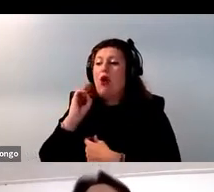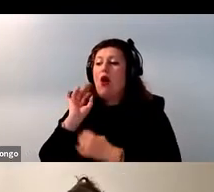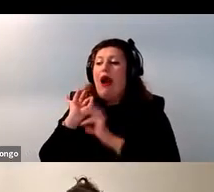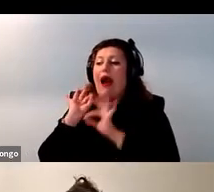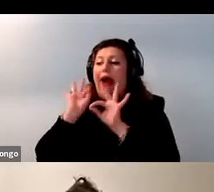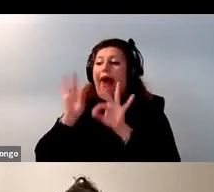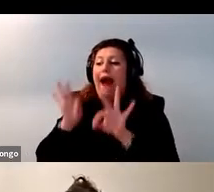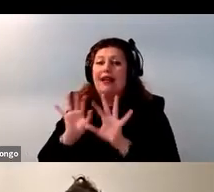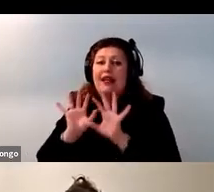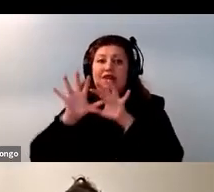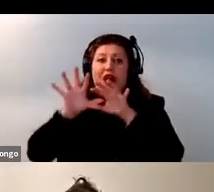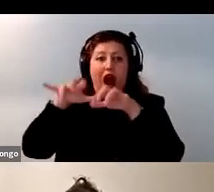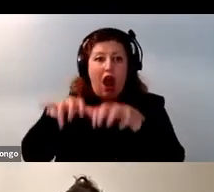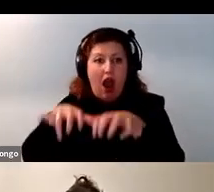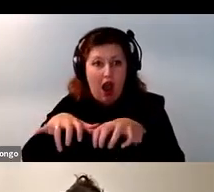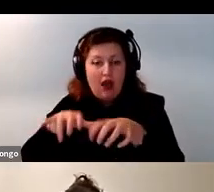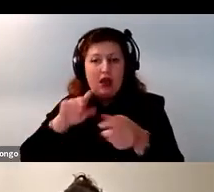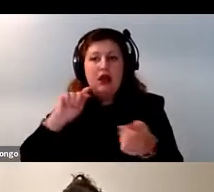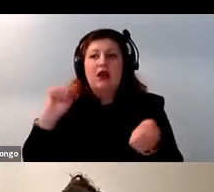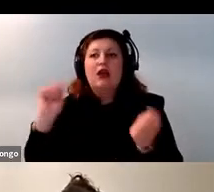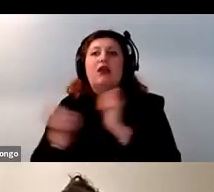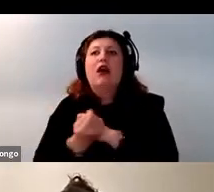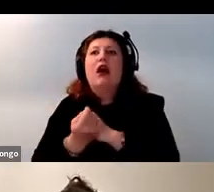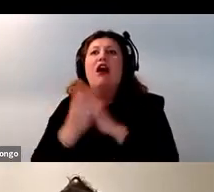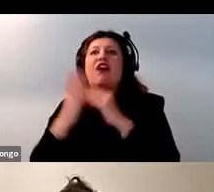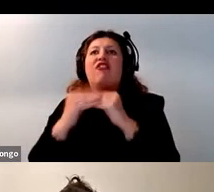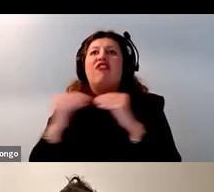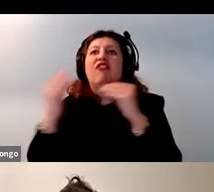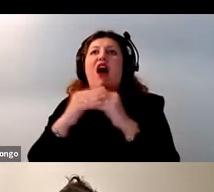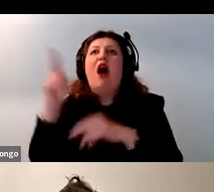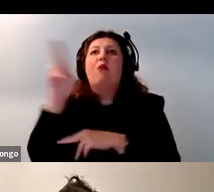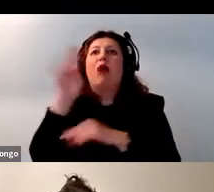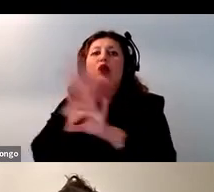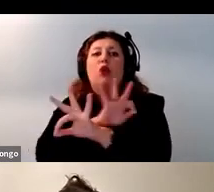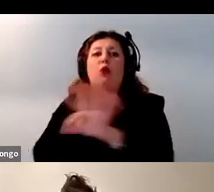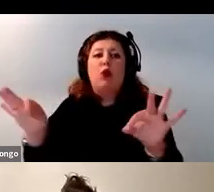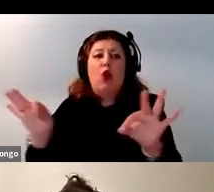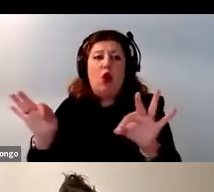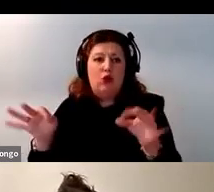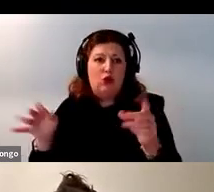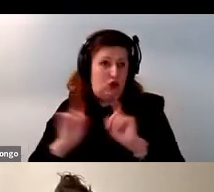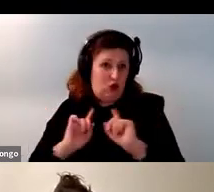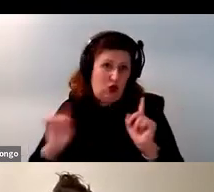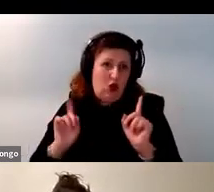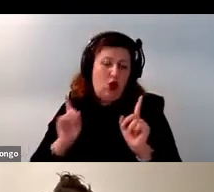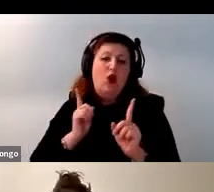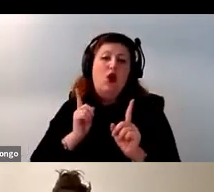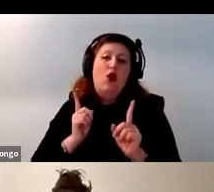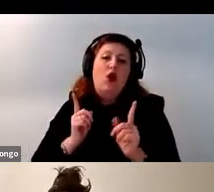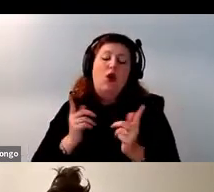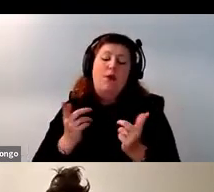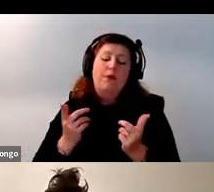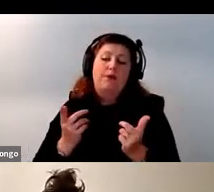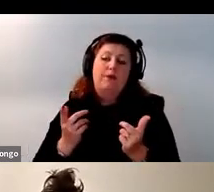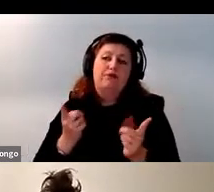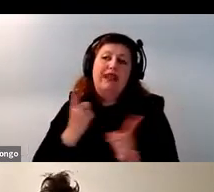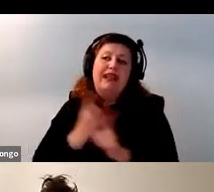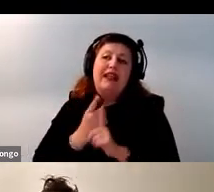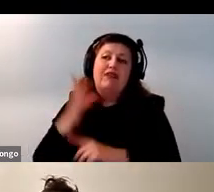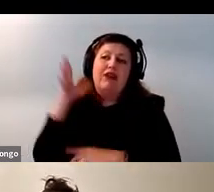venuta a farci il bagno, ma come noi abbiamo adesso un nuovo bagno che è accessibile per tutti. Ecco,